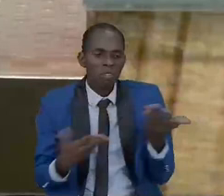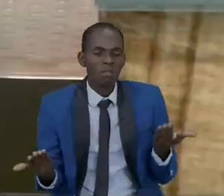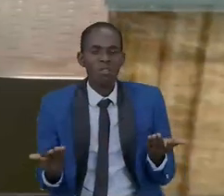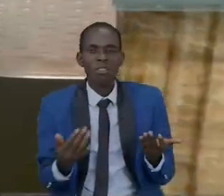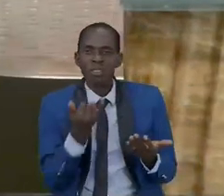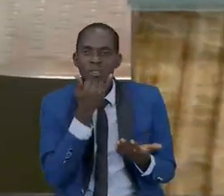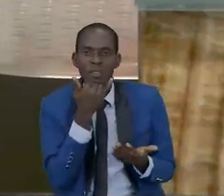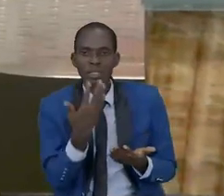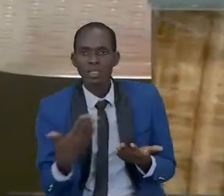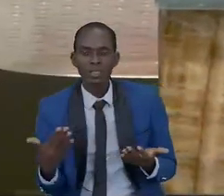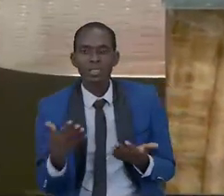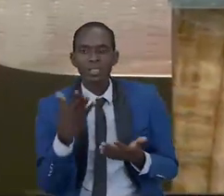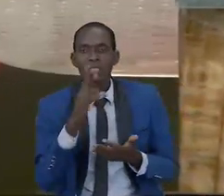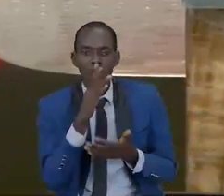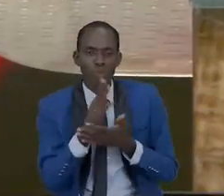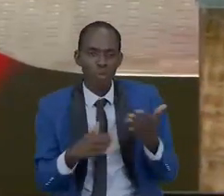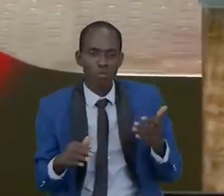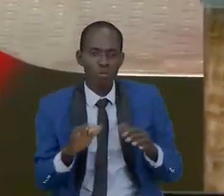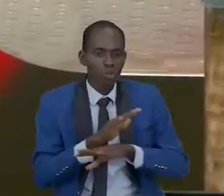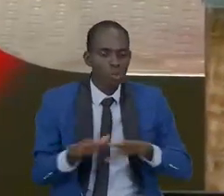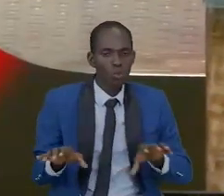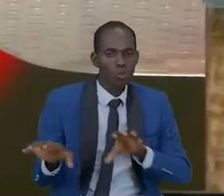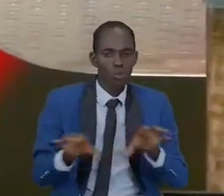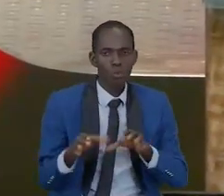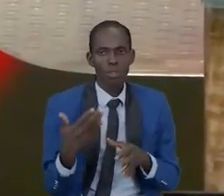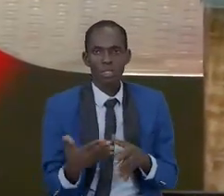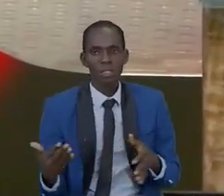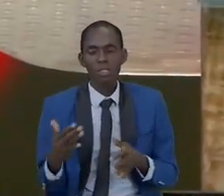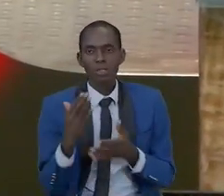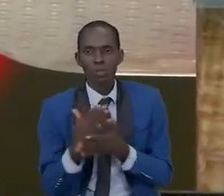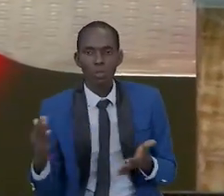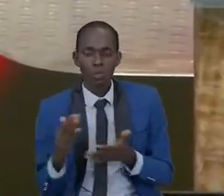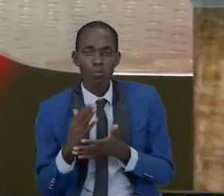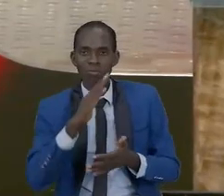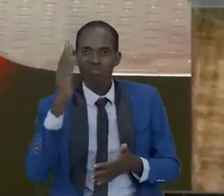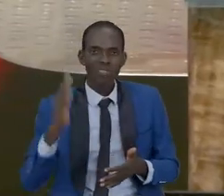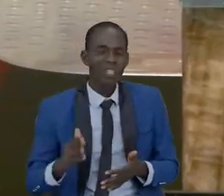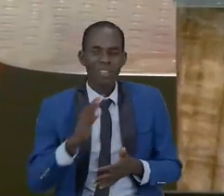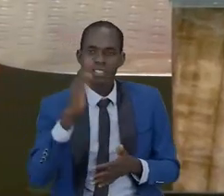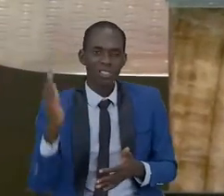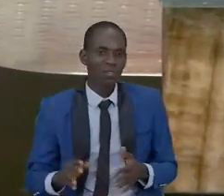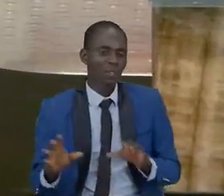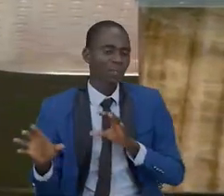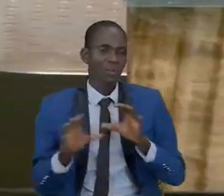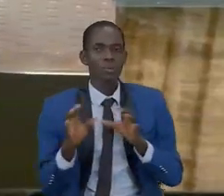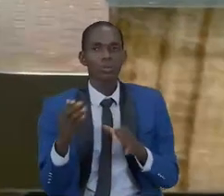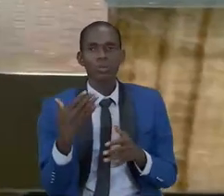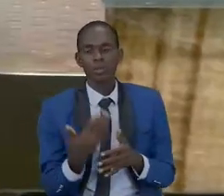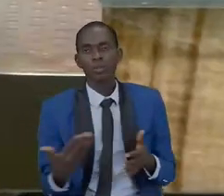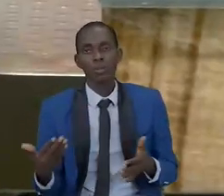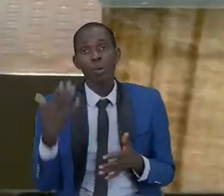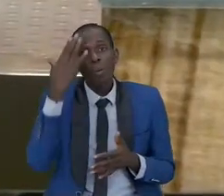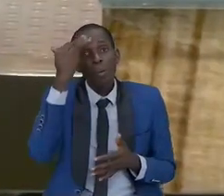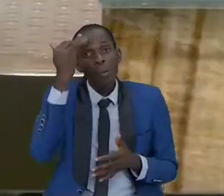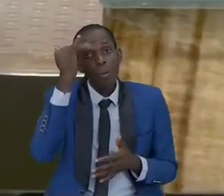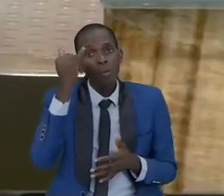il y a certains interdits ou certains interdits ou certaines coutumes jamais jamais moi il ne peut pas